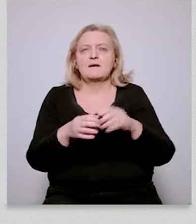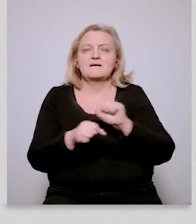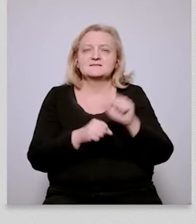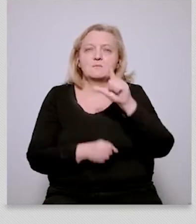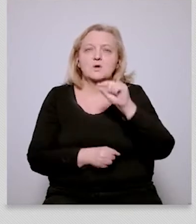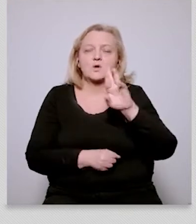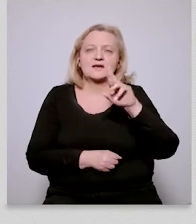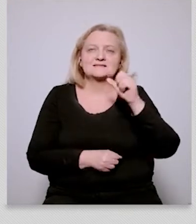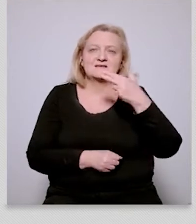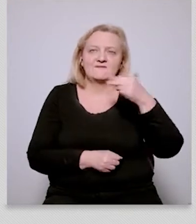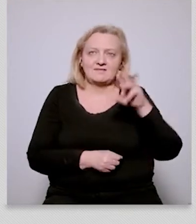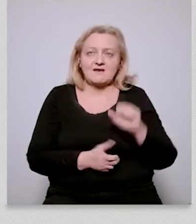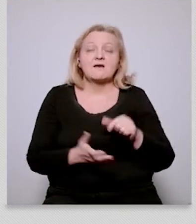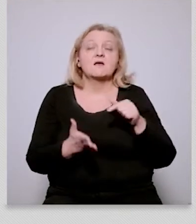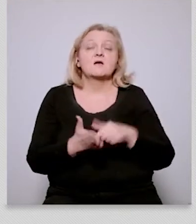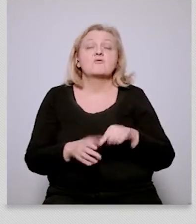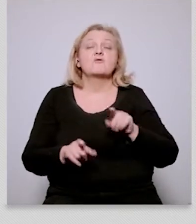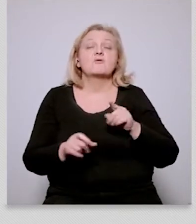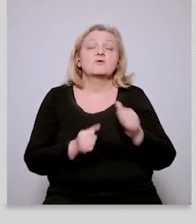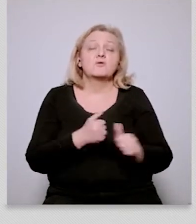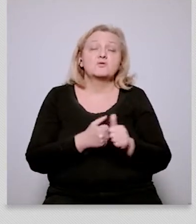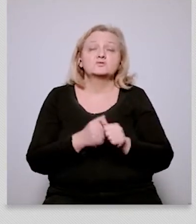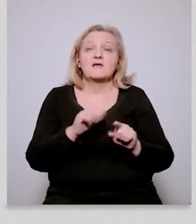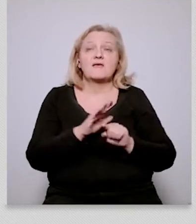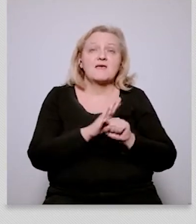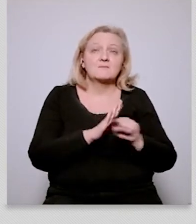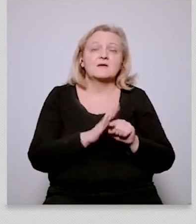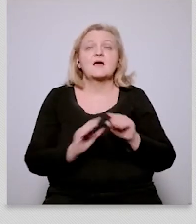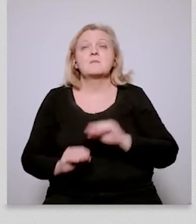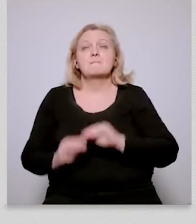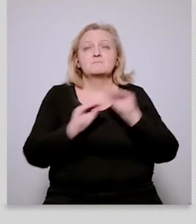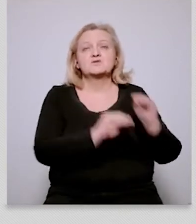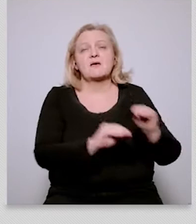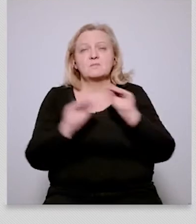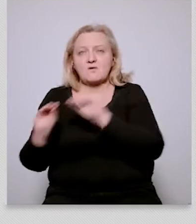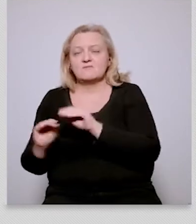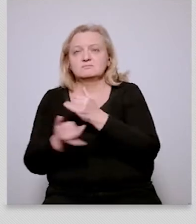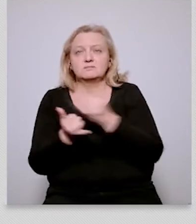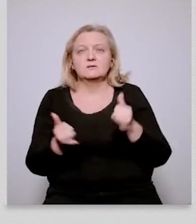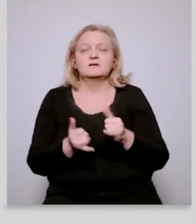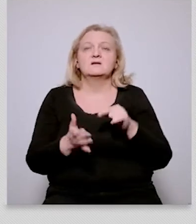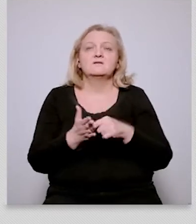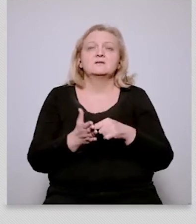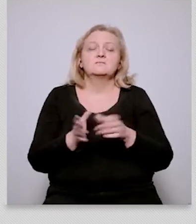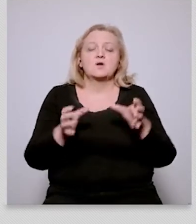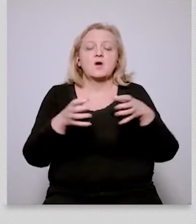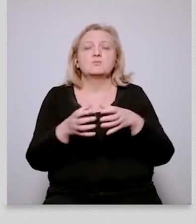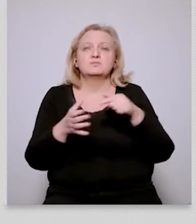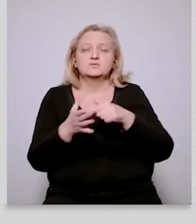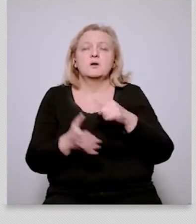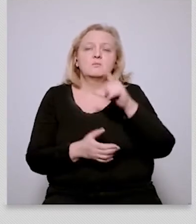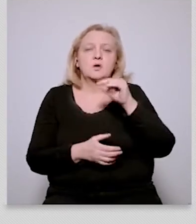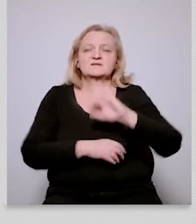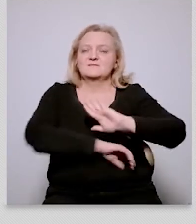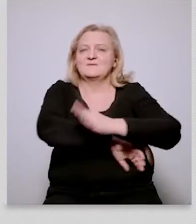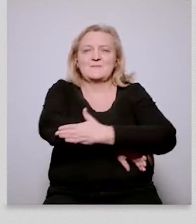Jeżeli chodzi o imigrację, czy o migrację, obóz progresywny spiera się